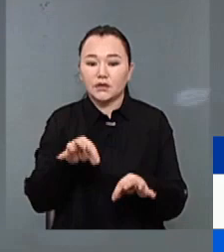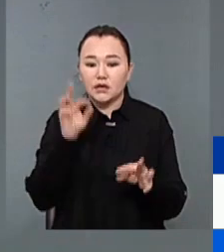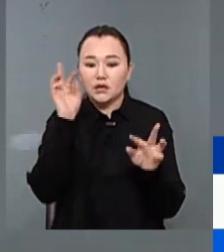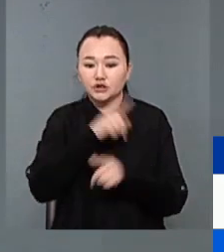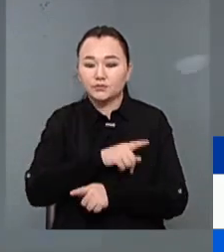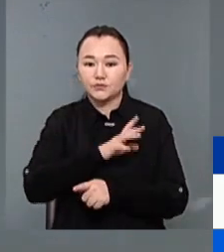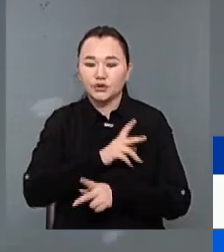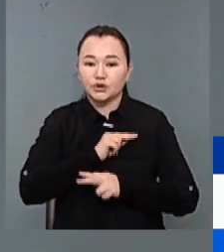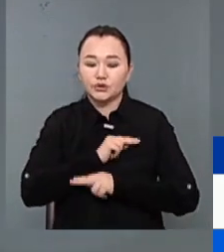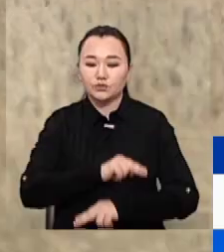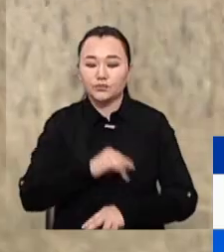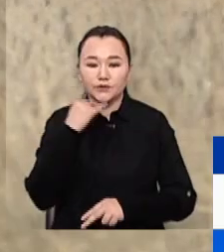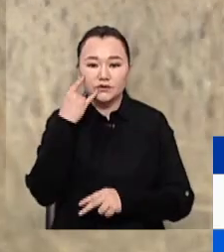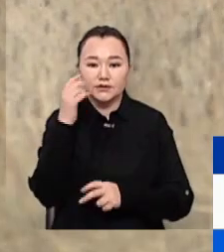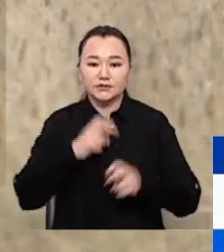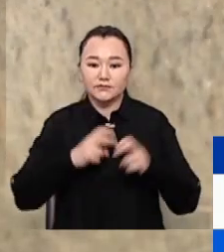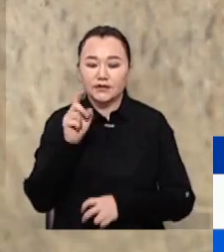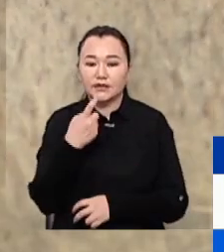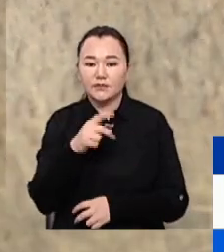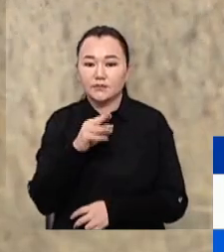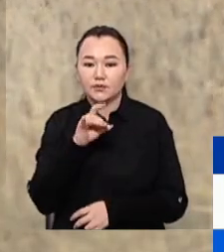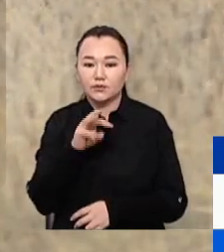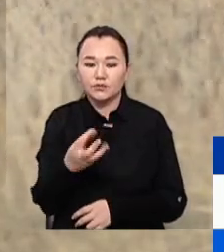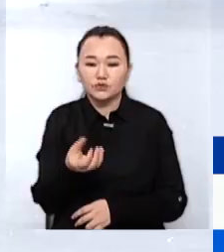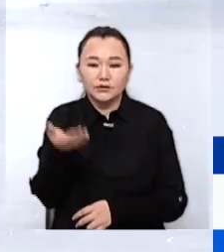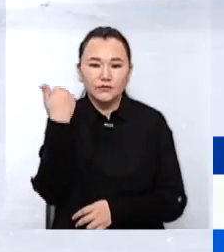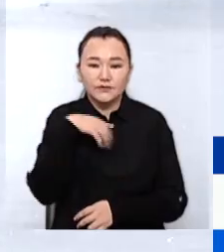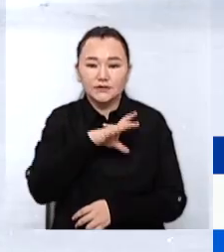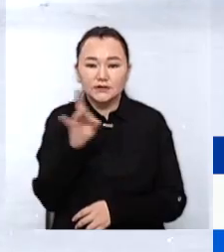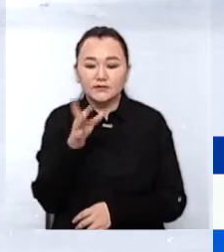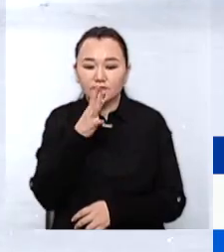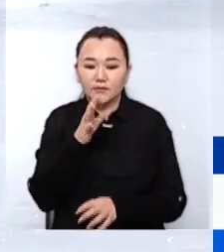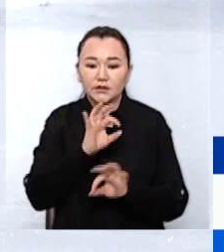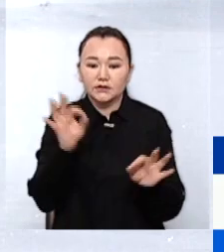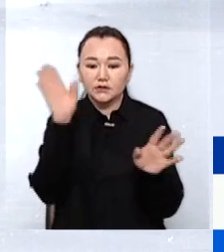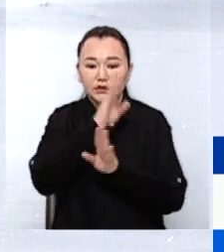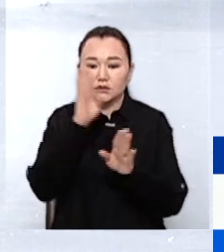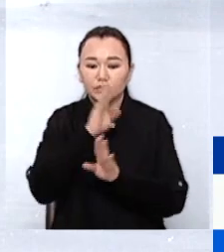ошибок сотрудниками павлодарского завода «Химпром» еще в советское время, говорят экологи.